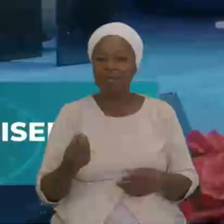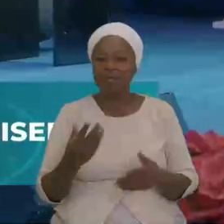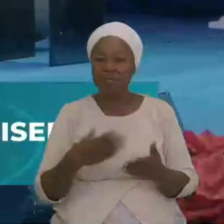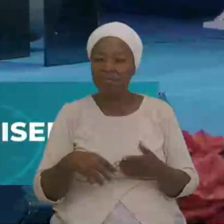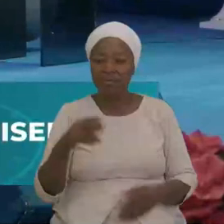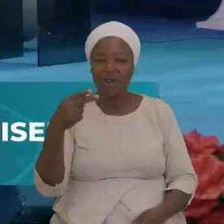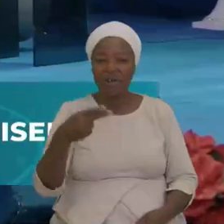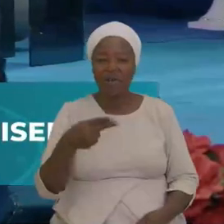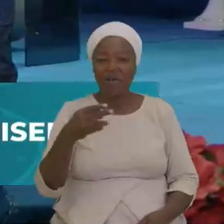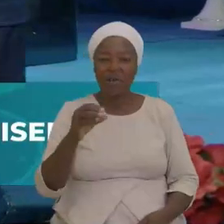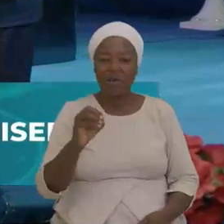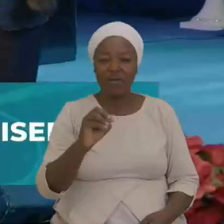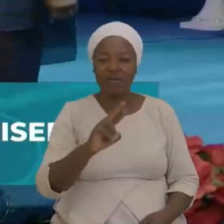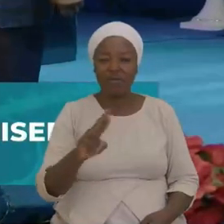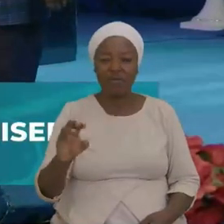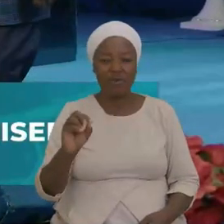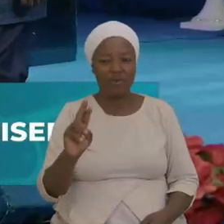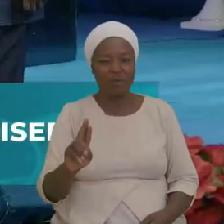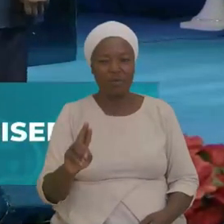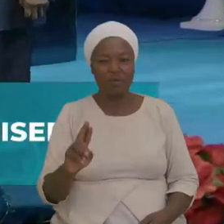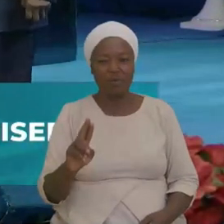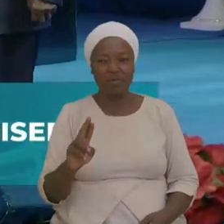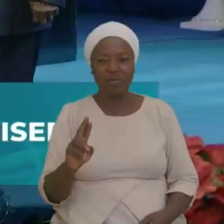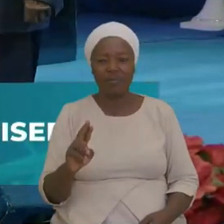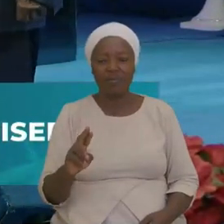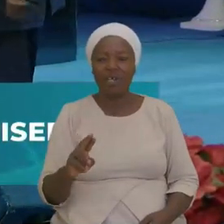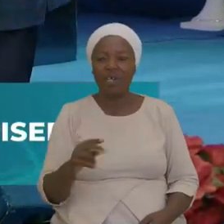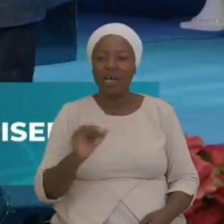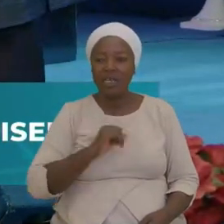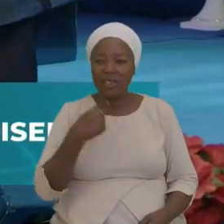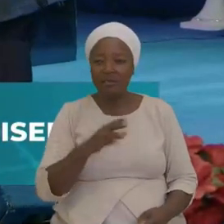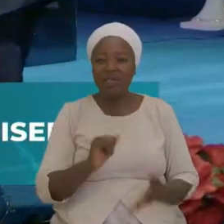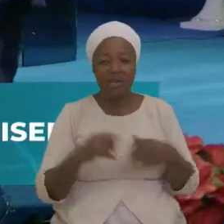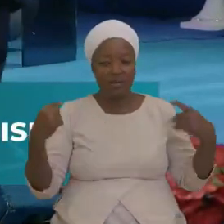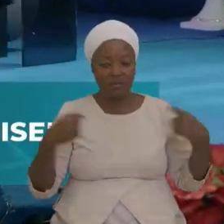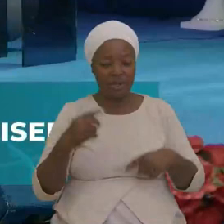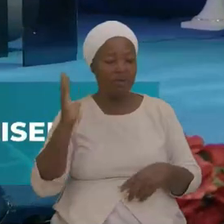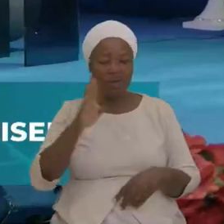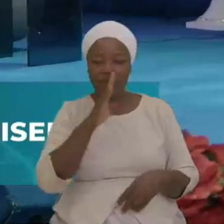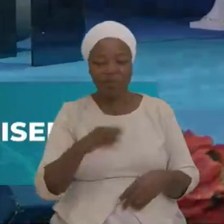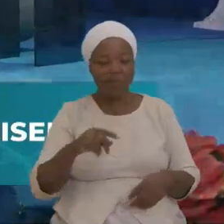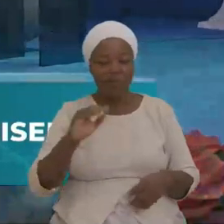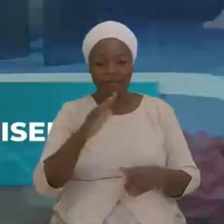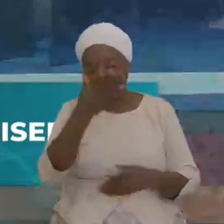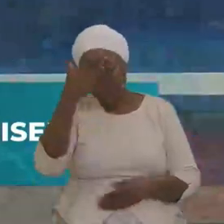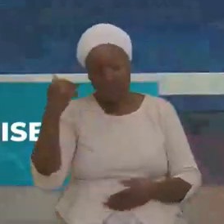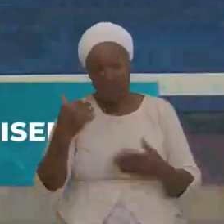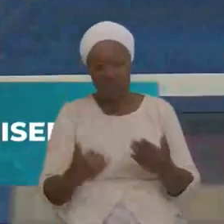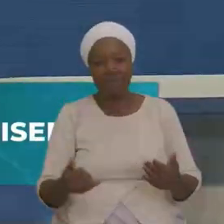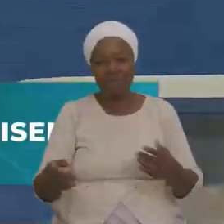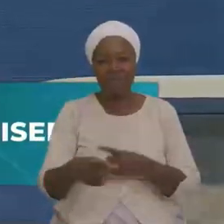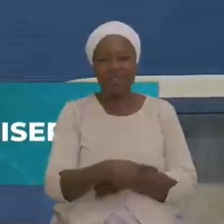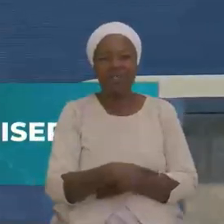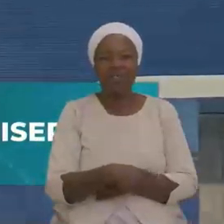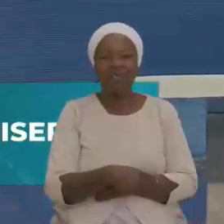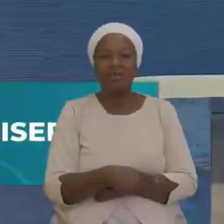La libération totale. La misère sera oubliée aujourd'hui. Vous